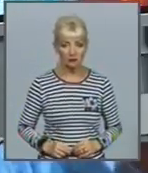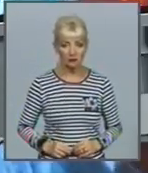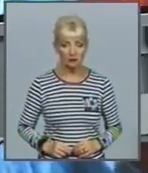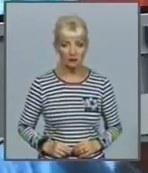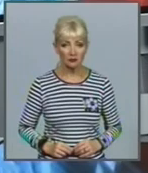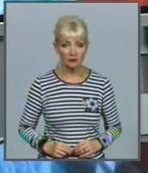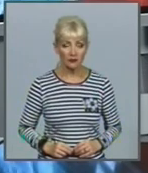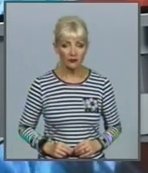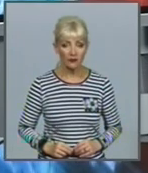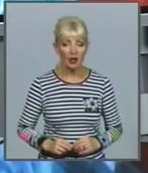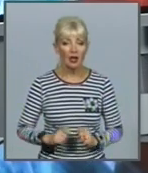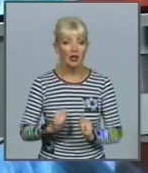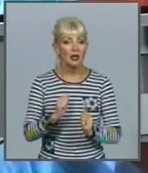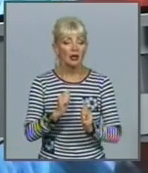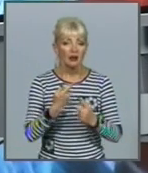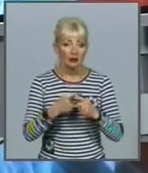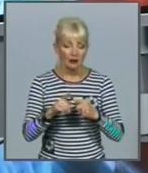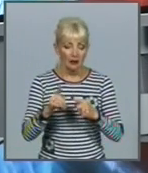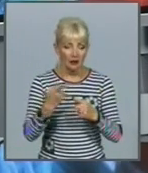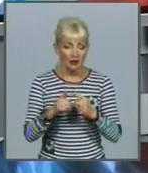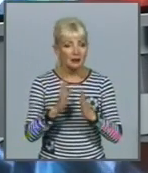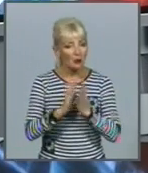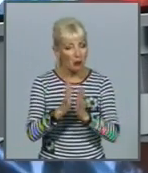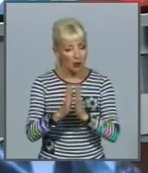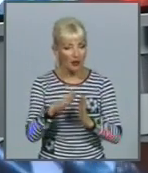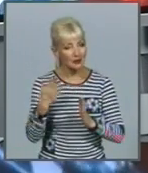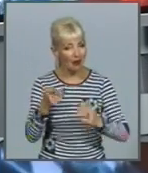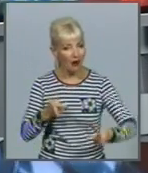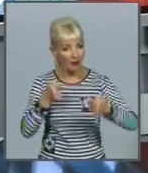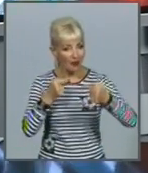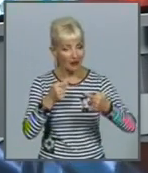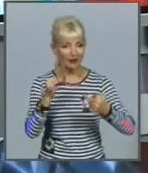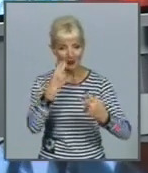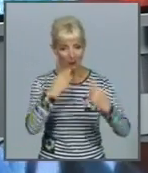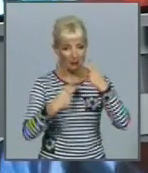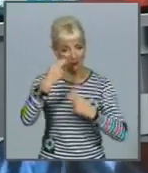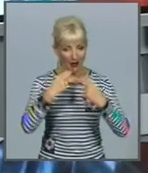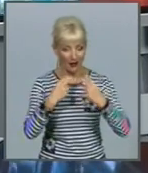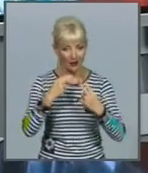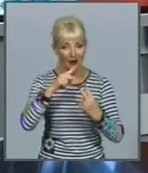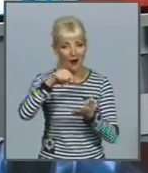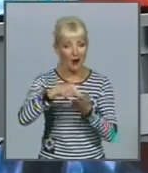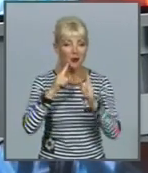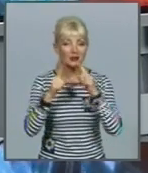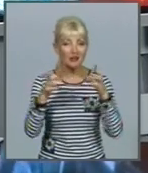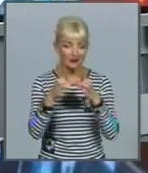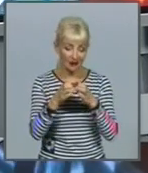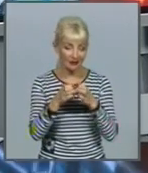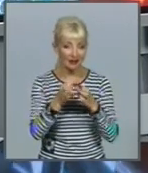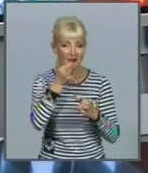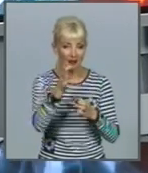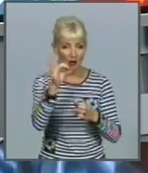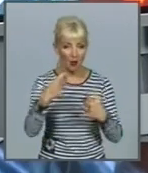Спекуляції з боку політичних опонентів та піар. У міській раді спростували нові фейки про стан здоров'я Геннадія Кернеса. А саме стосовно того,